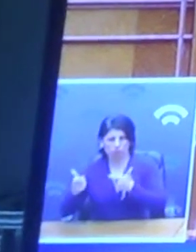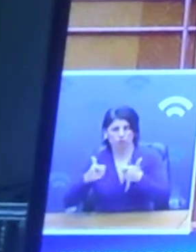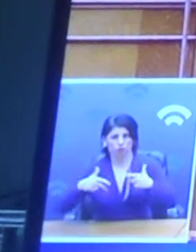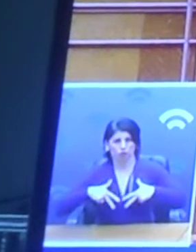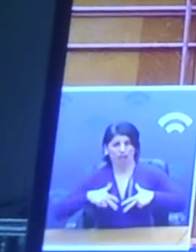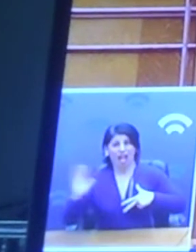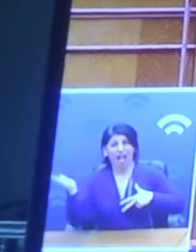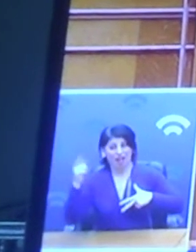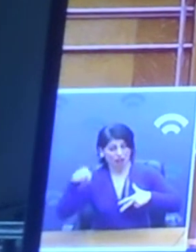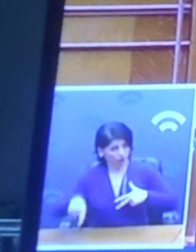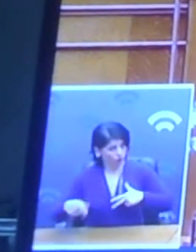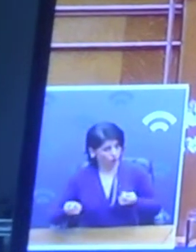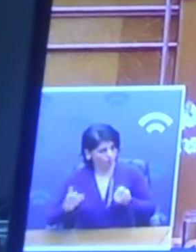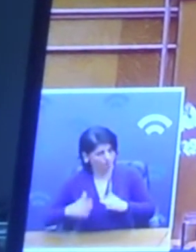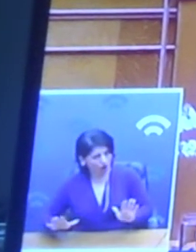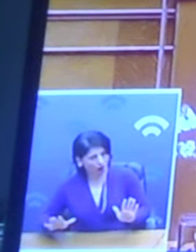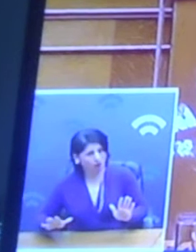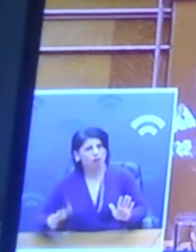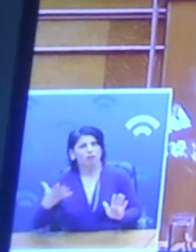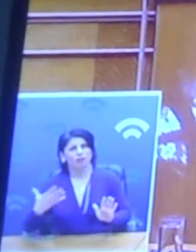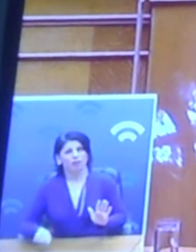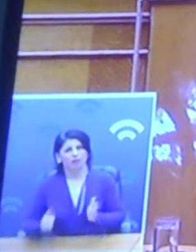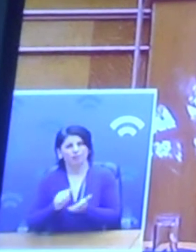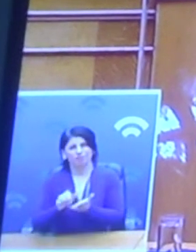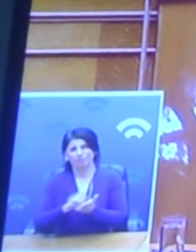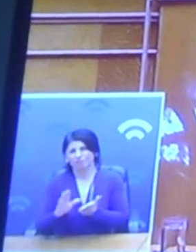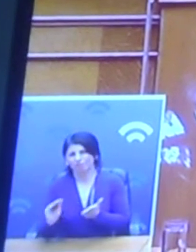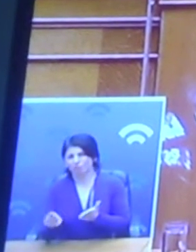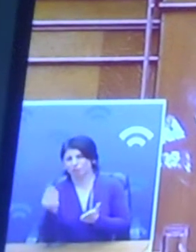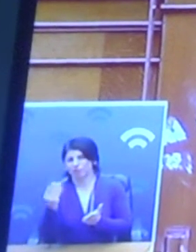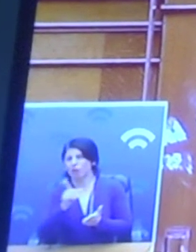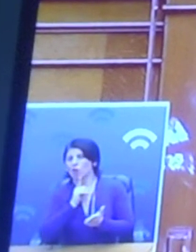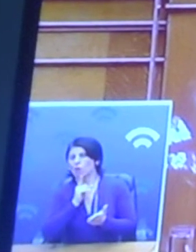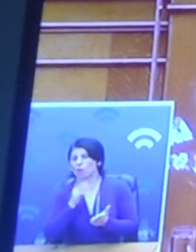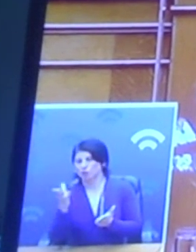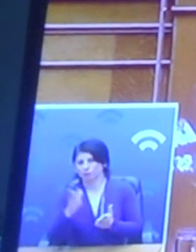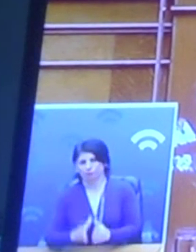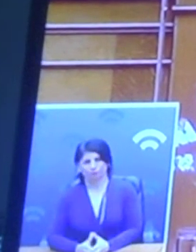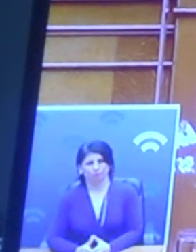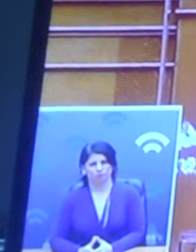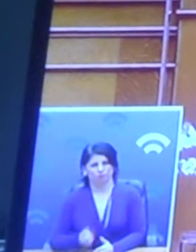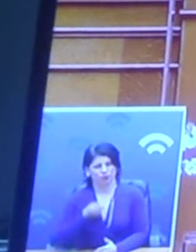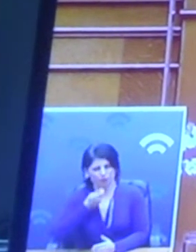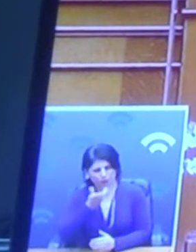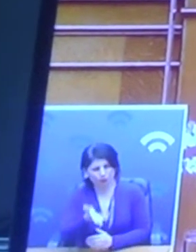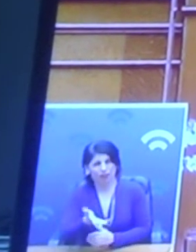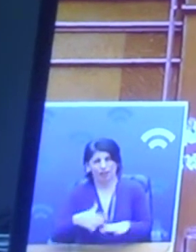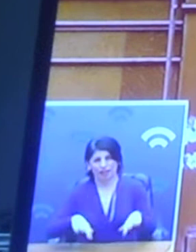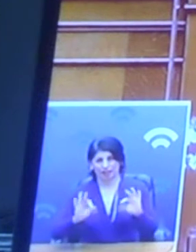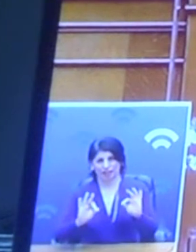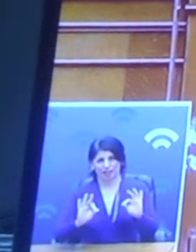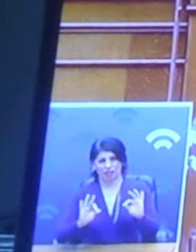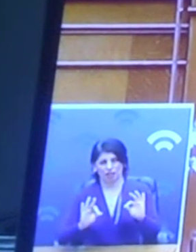αυτό, θα είχαν αποτραπεί φαινόμενα όπως και η σπατάλη αρχικά